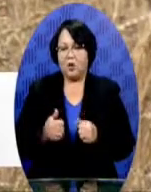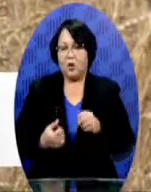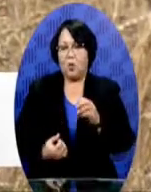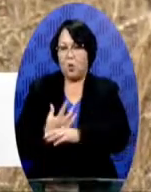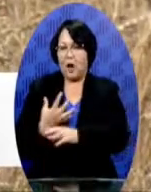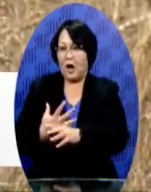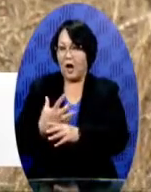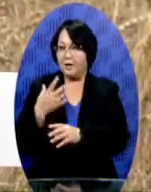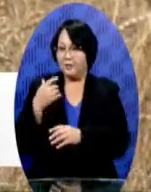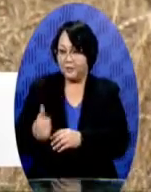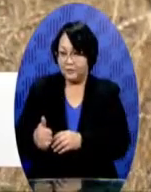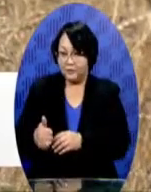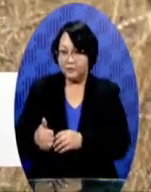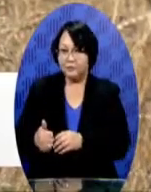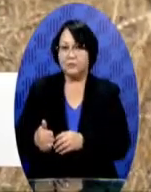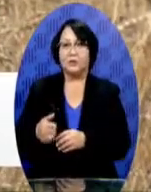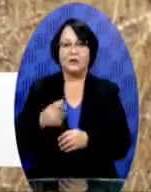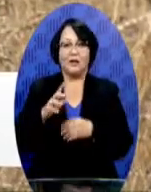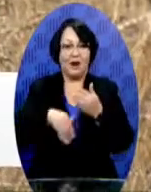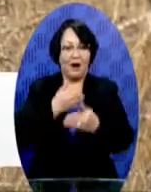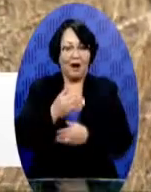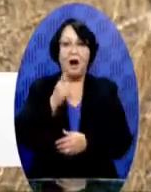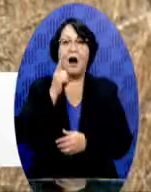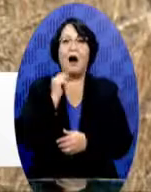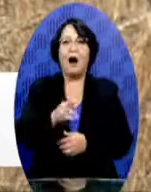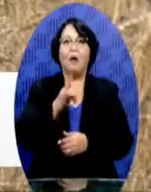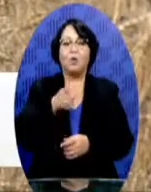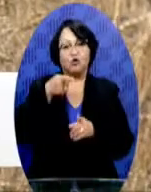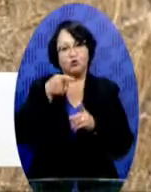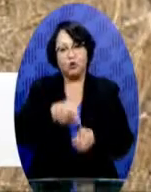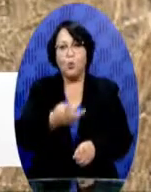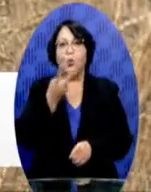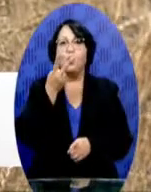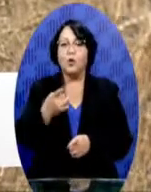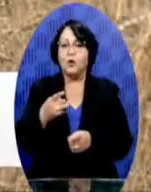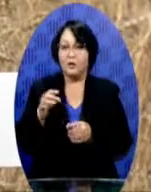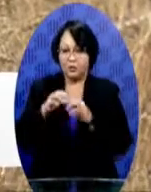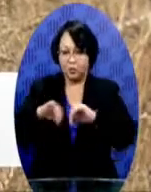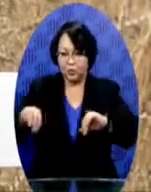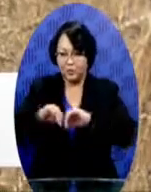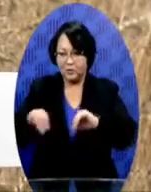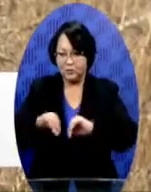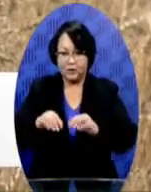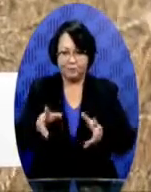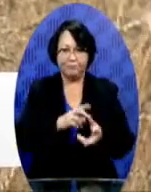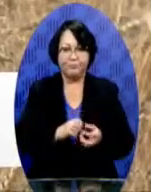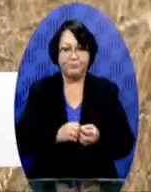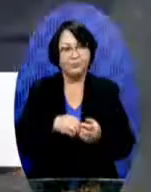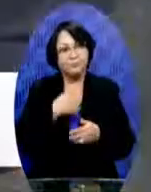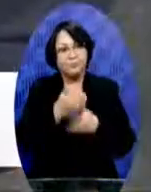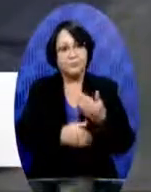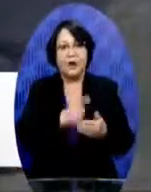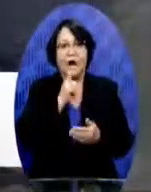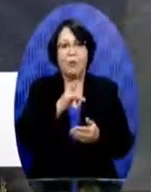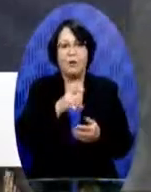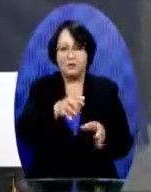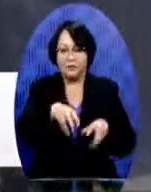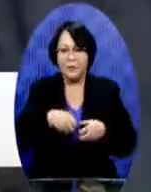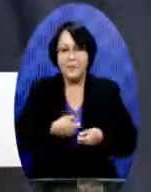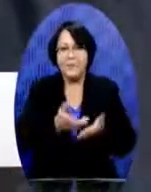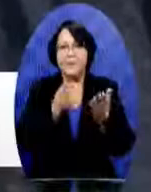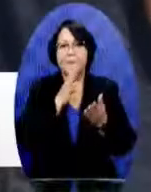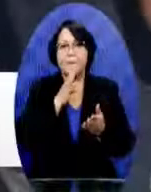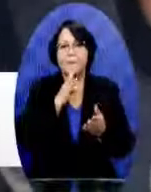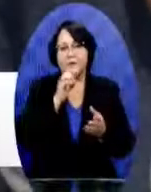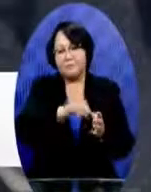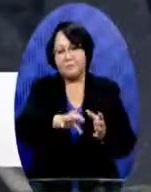дараа жилийн хаврын тариалтанд зарцуулах үрээ нөөцлж авч байгаа гэдгийг булганчууд хэлж байлаа. За гэхдээ